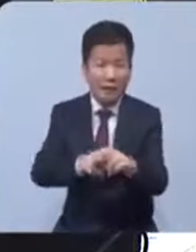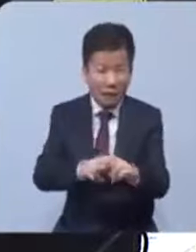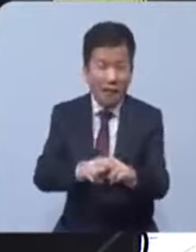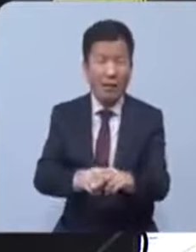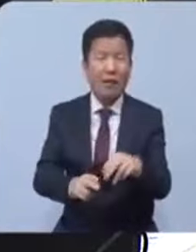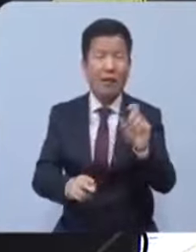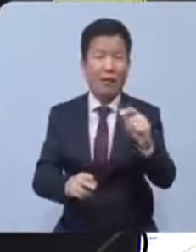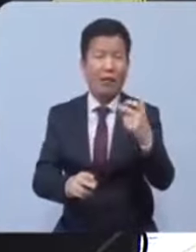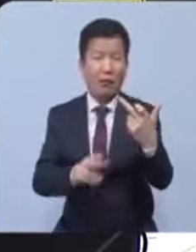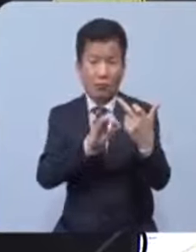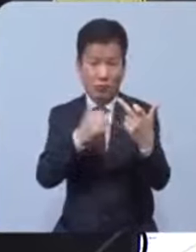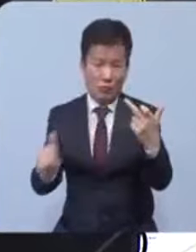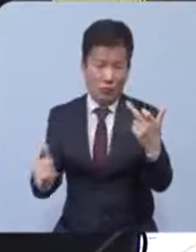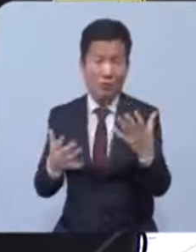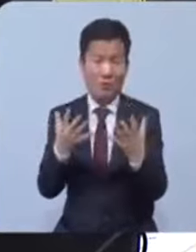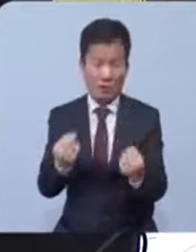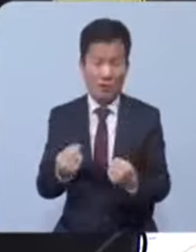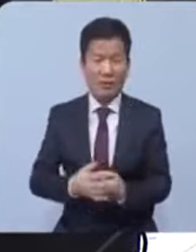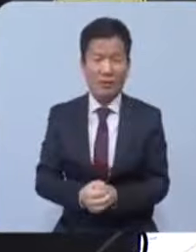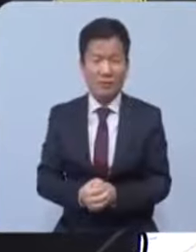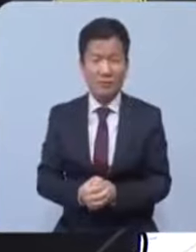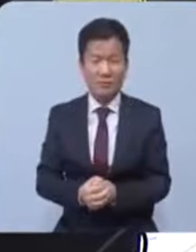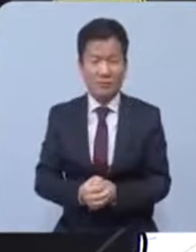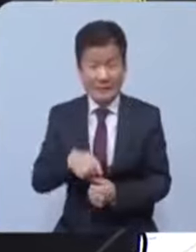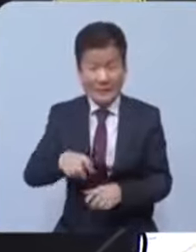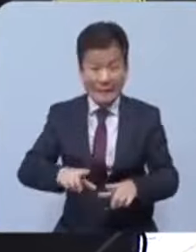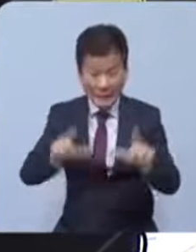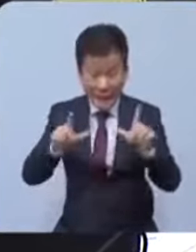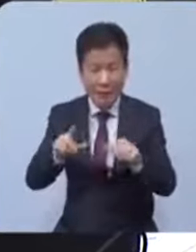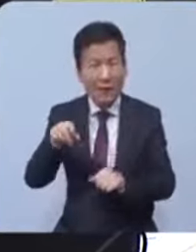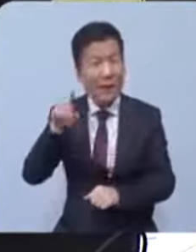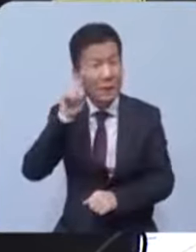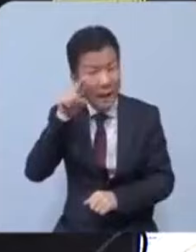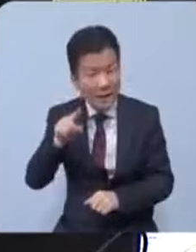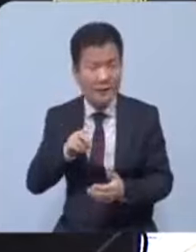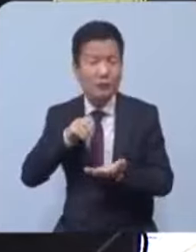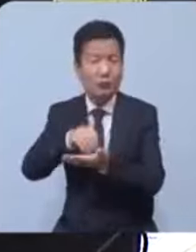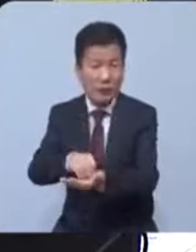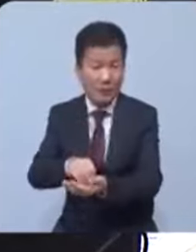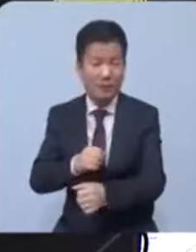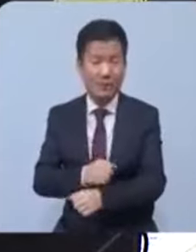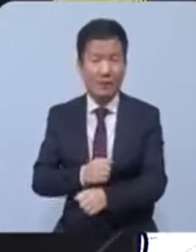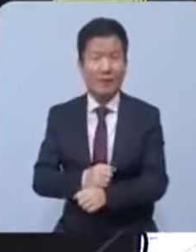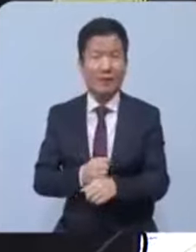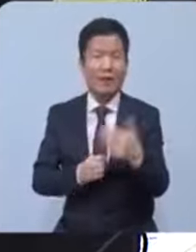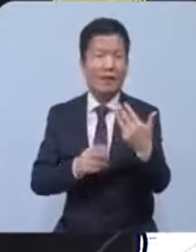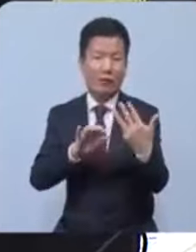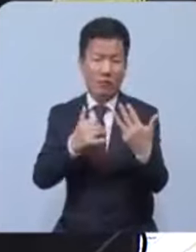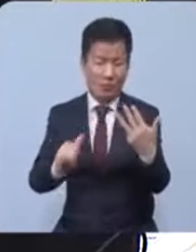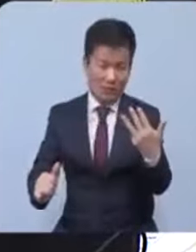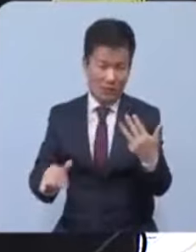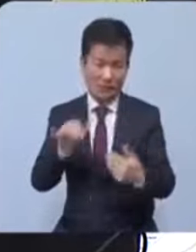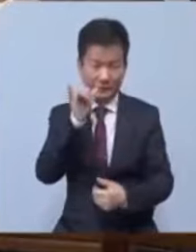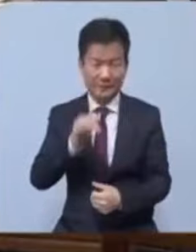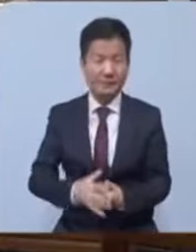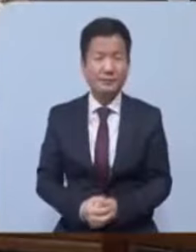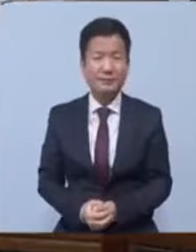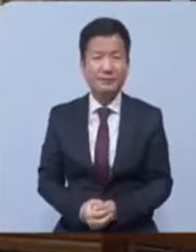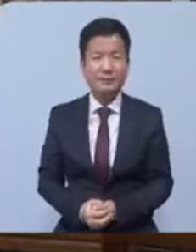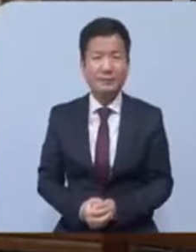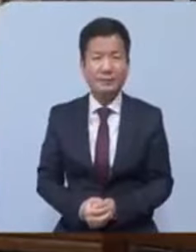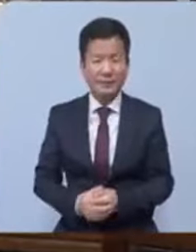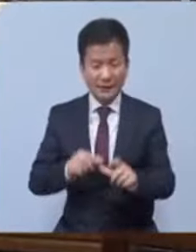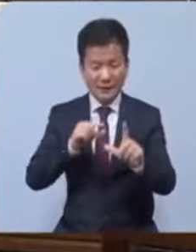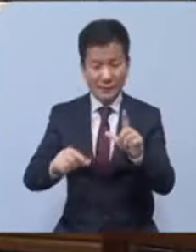분이 17분이나 되시고요. 당일이나 그 다음 날 재취업한 분은 8분이나 되시고요.